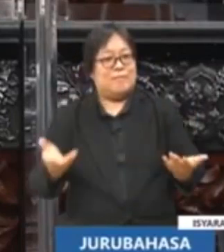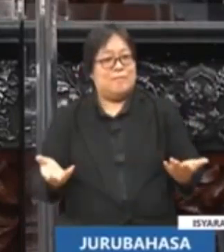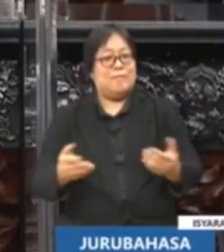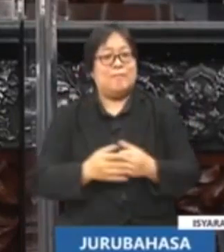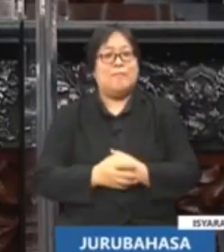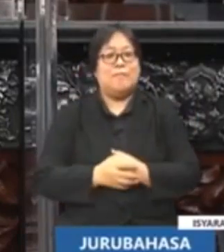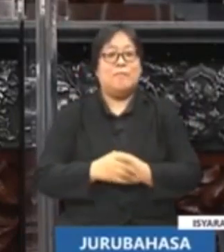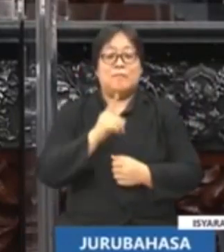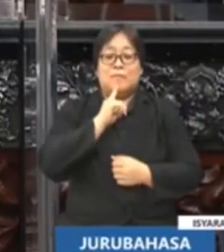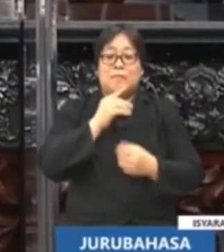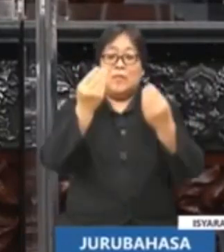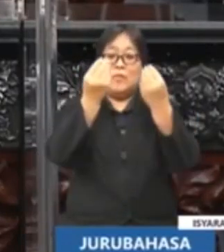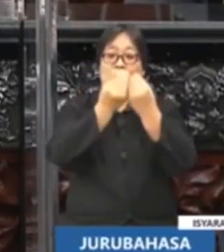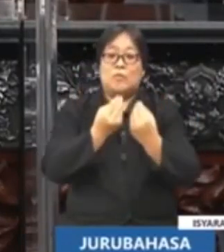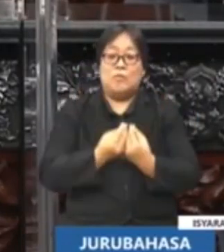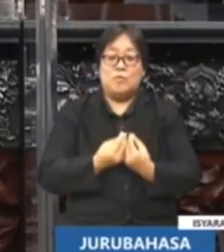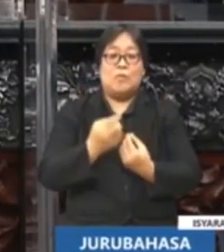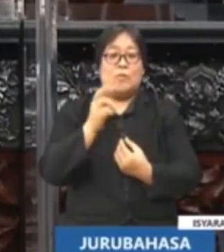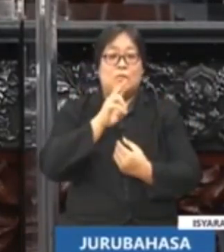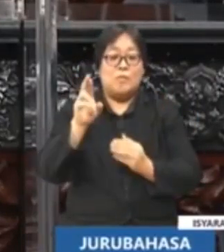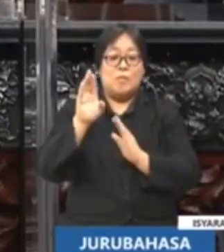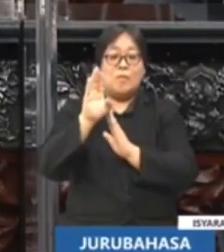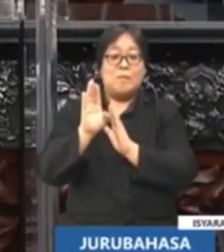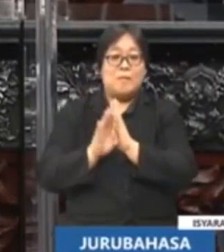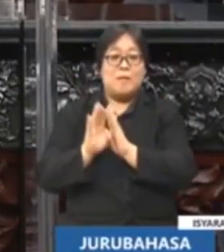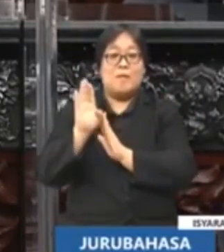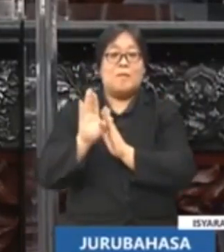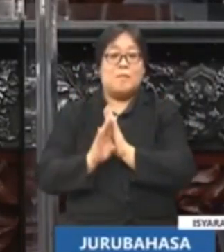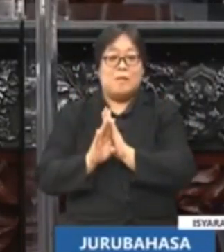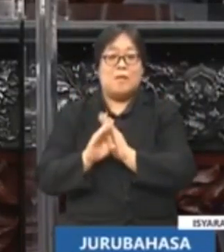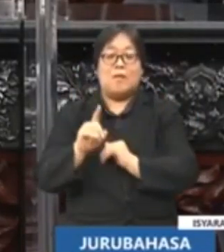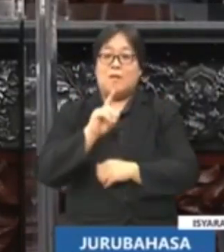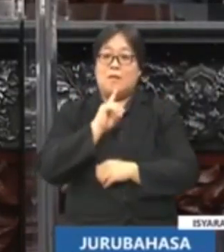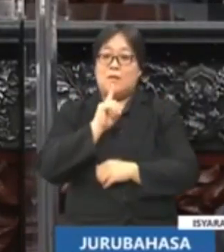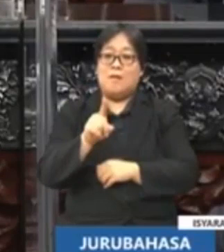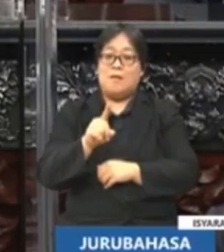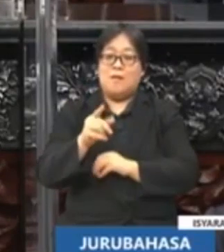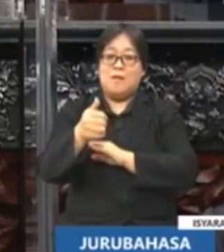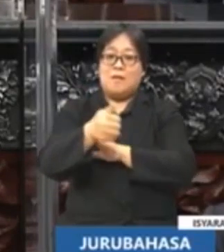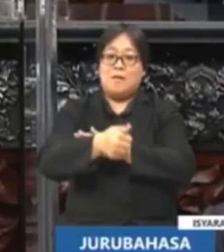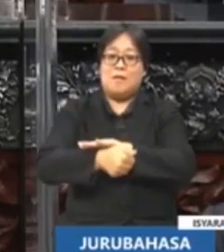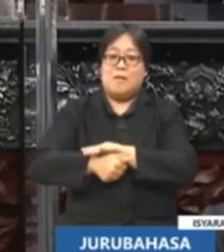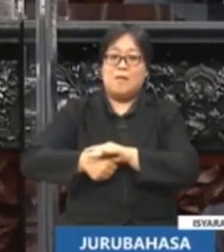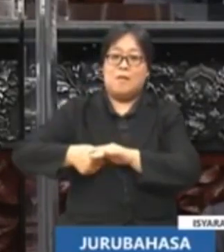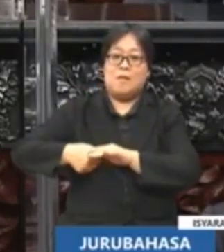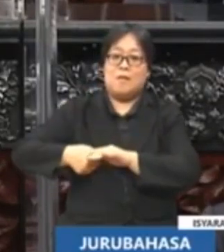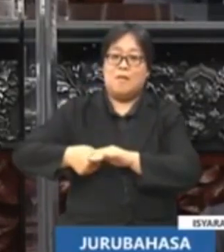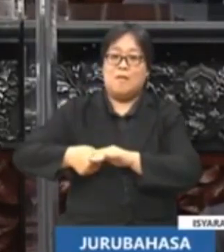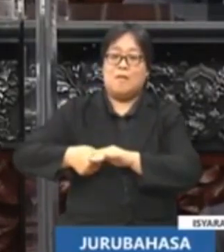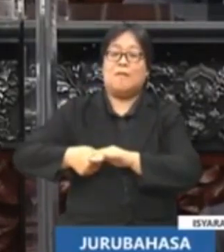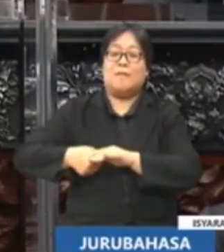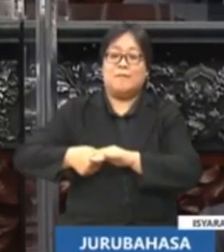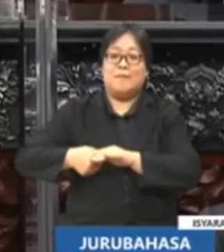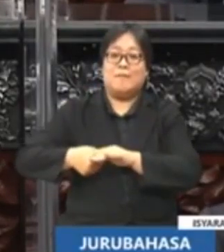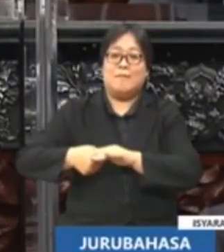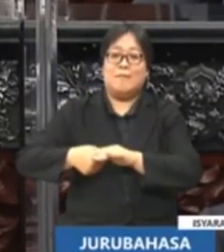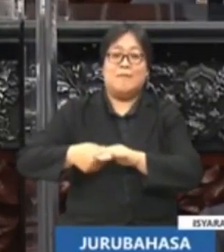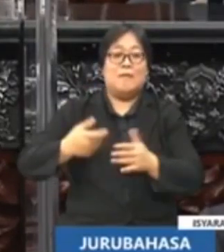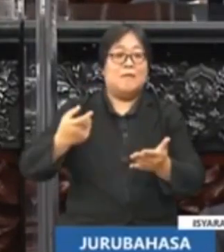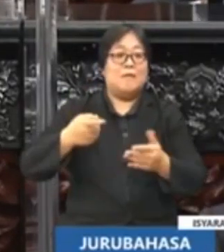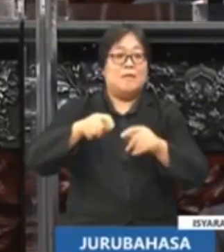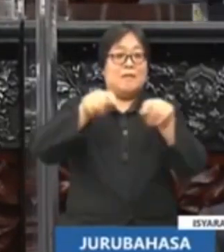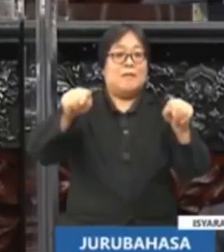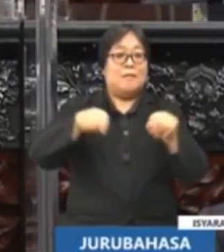padahal jumlah ratusan pilihan ternyata disorot di teks